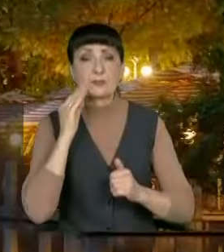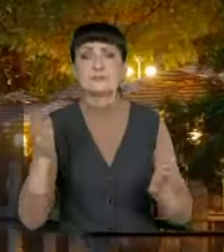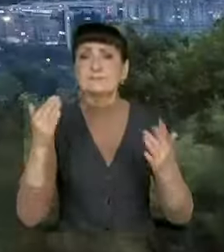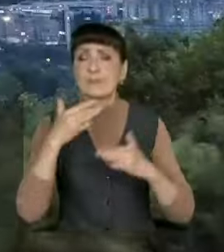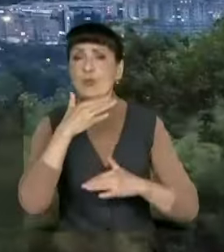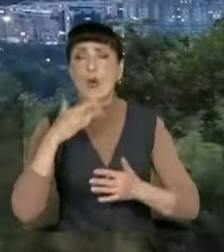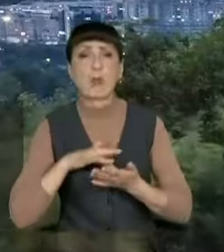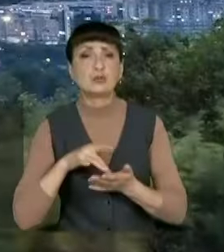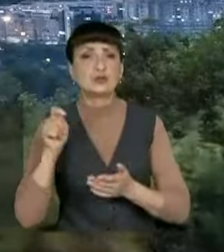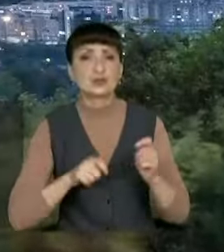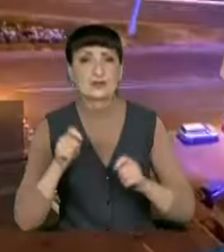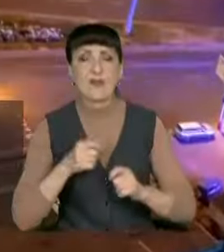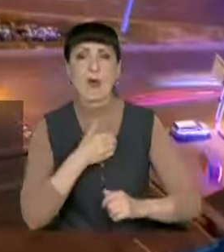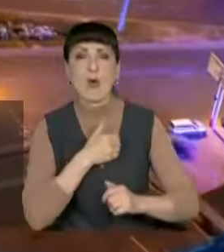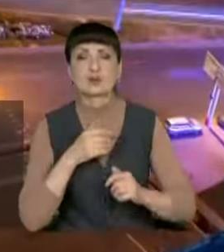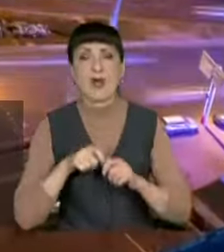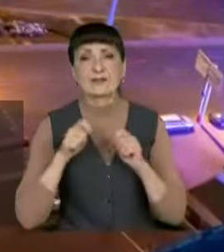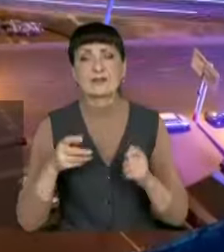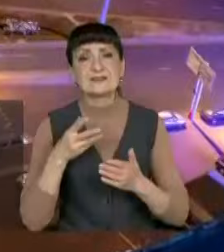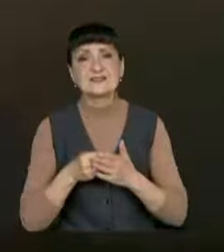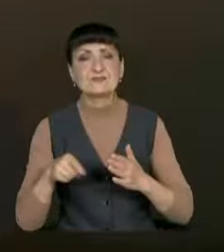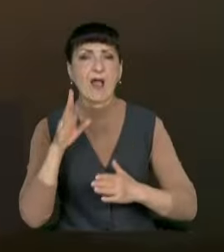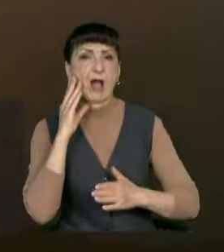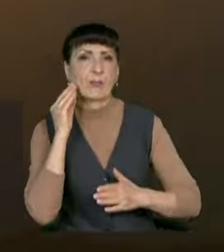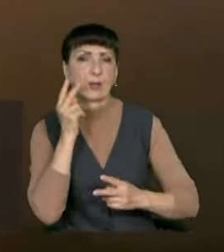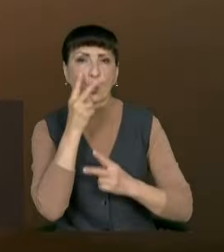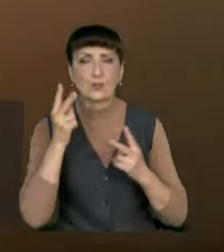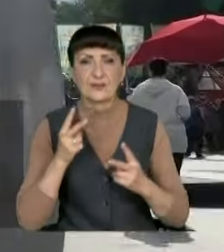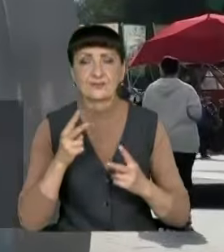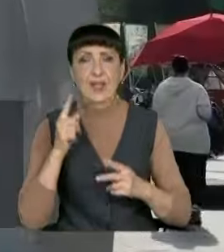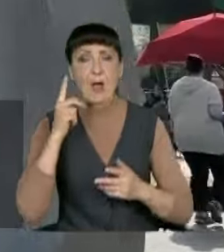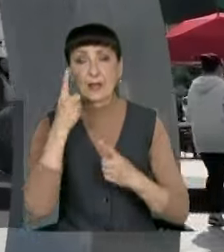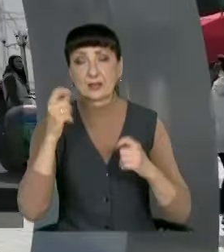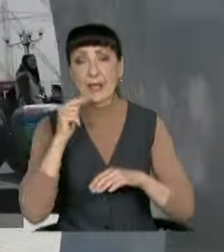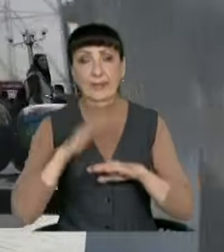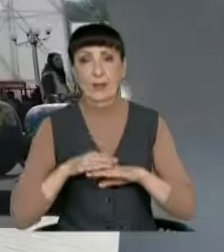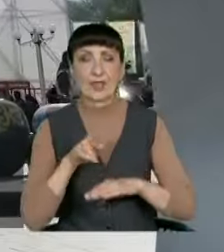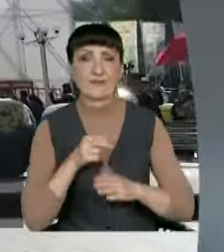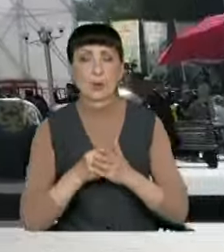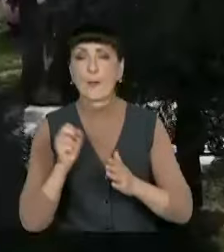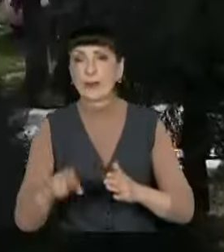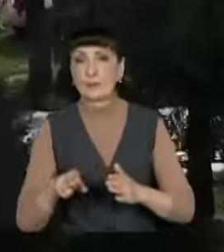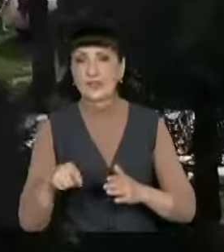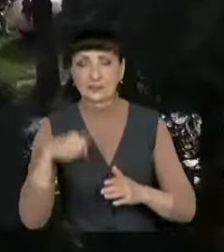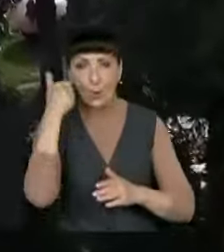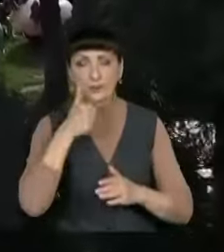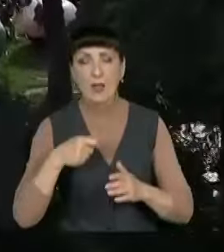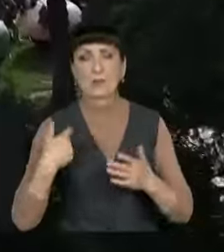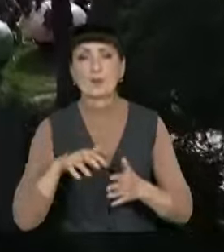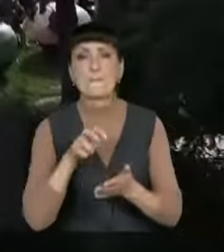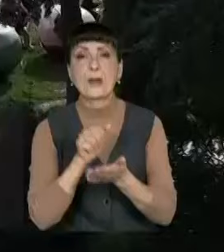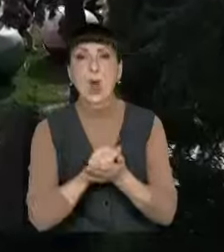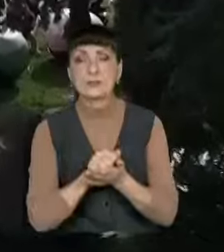больше путешественников, желающих открыть для себя его уникальные сокровища. По данным Акимата, с января по апрель этого года бронирование билетов в